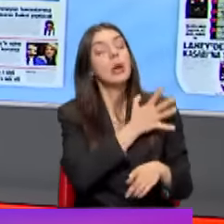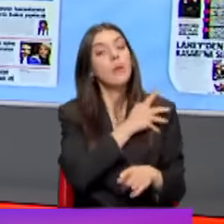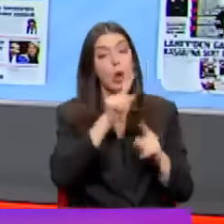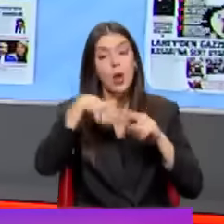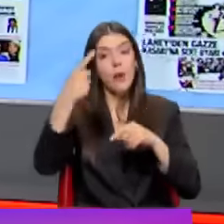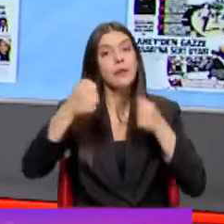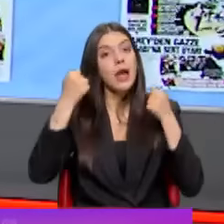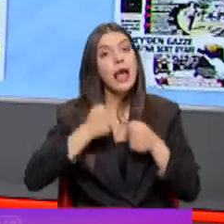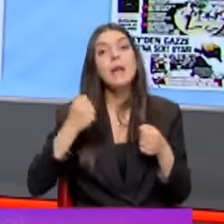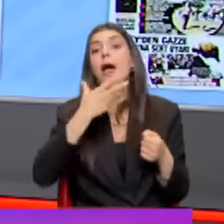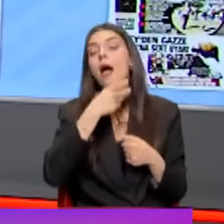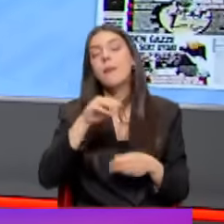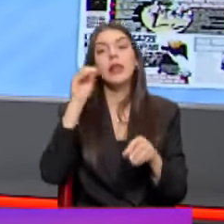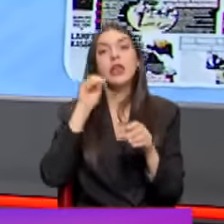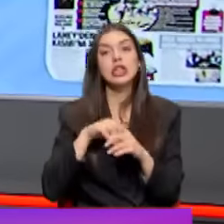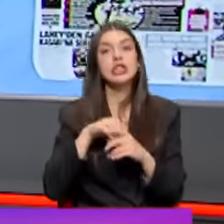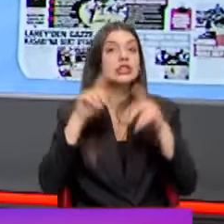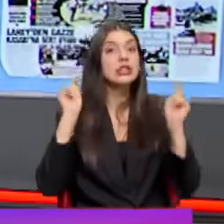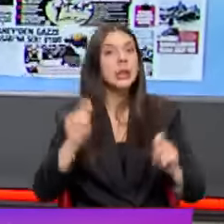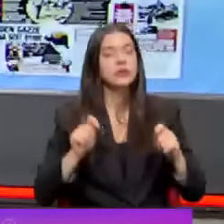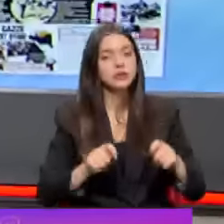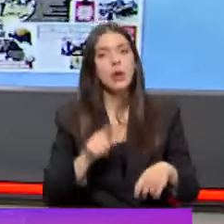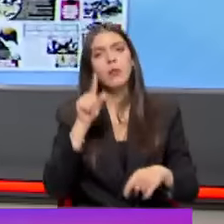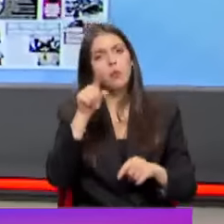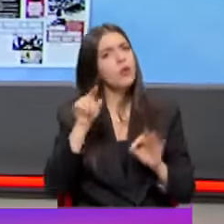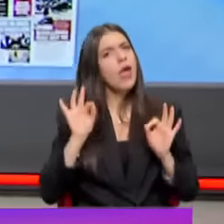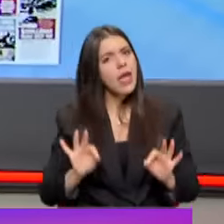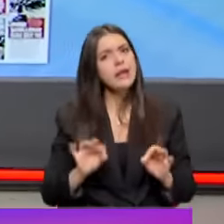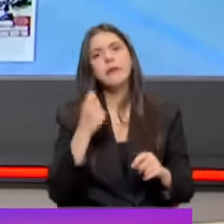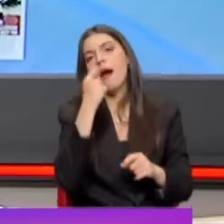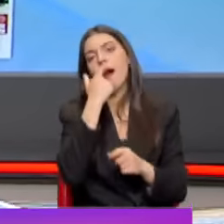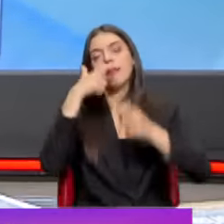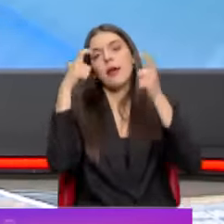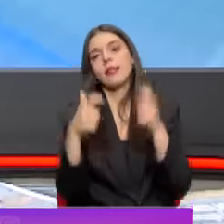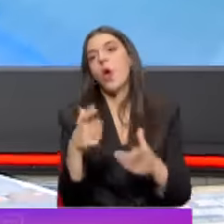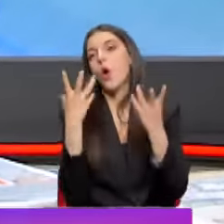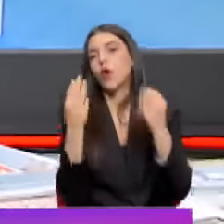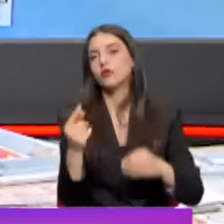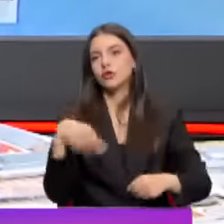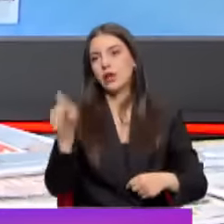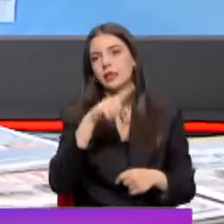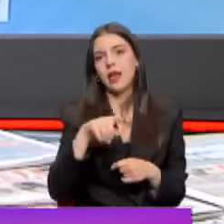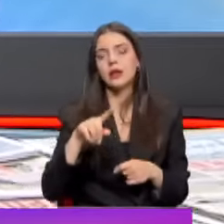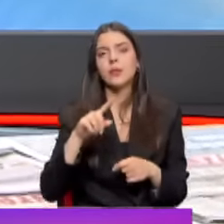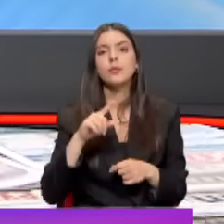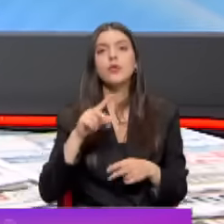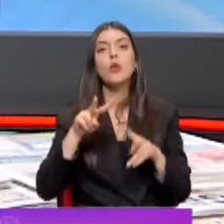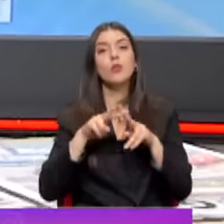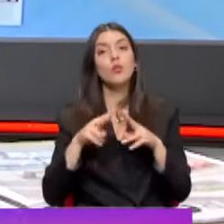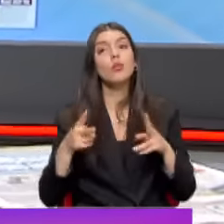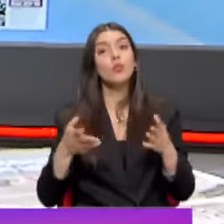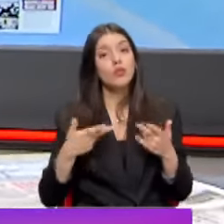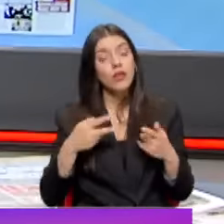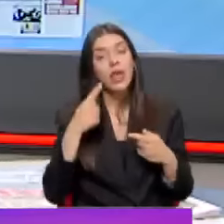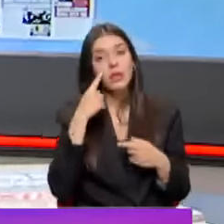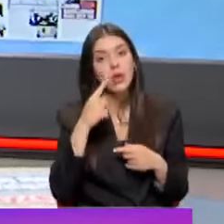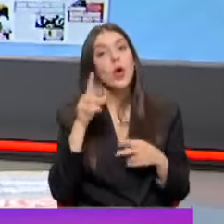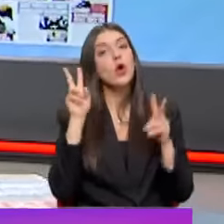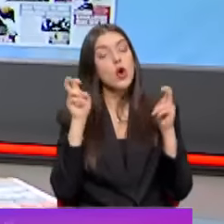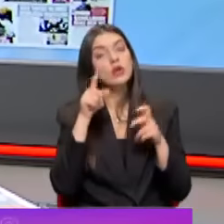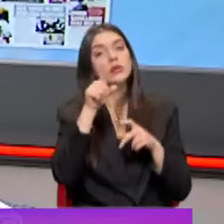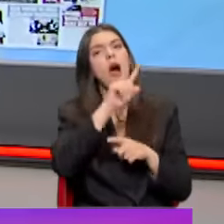eylemini emekliler için gerçekleştirecek bu kez Ankara'da olacaklar müfredat meselesi ise Hayırlı uğurlu